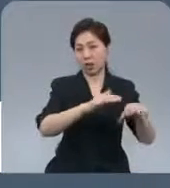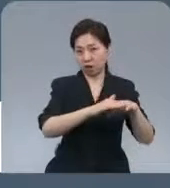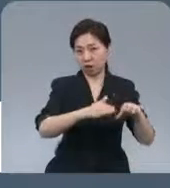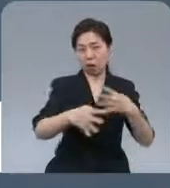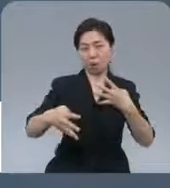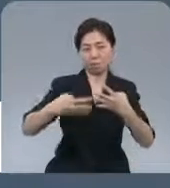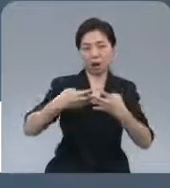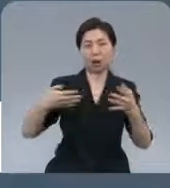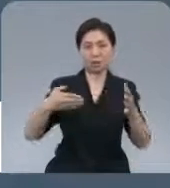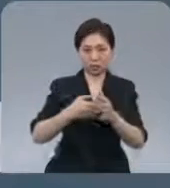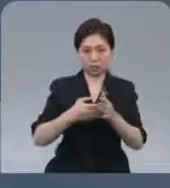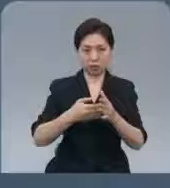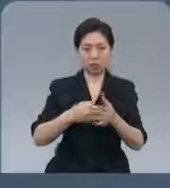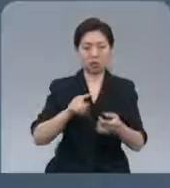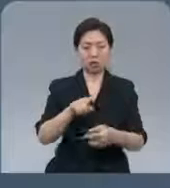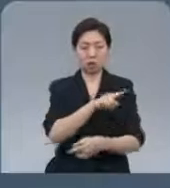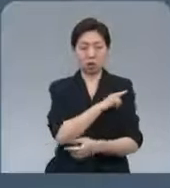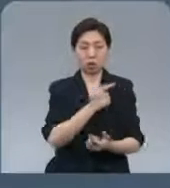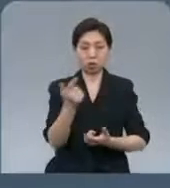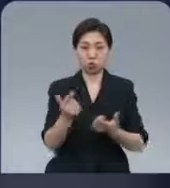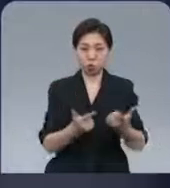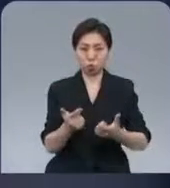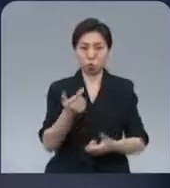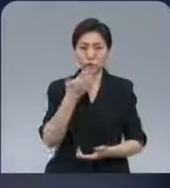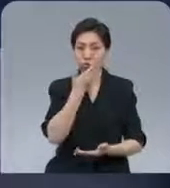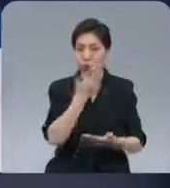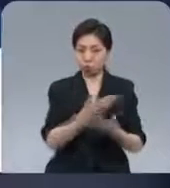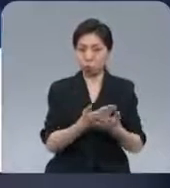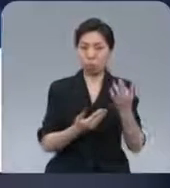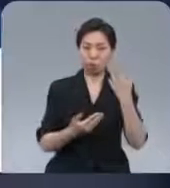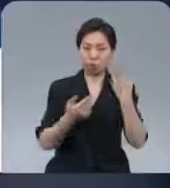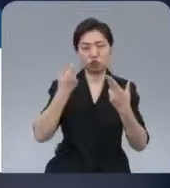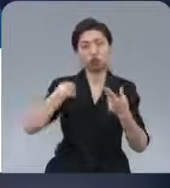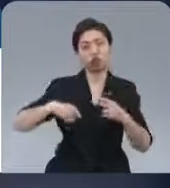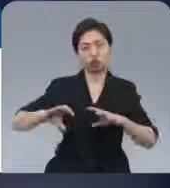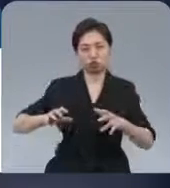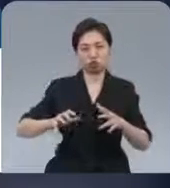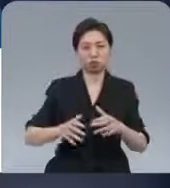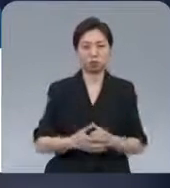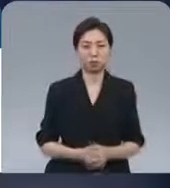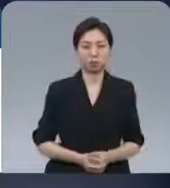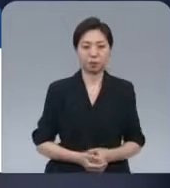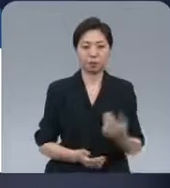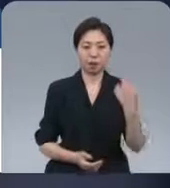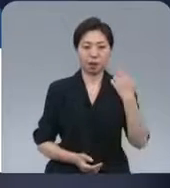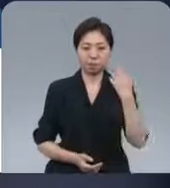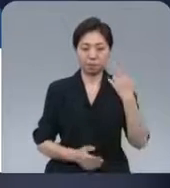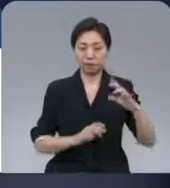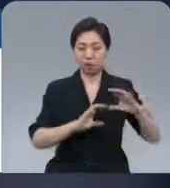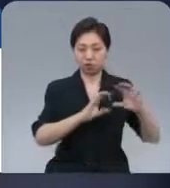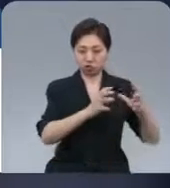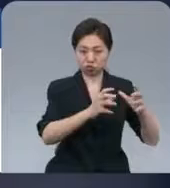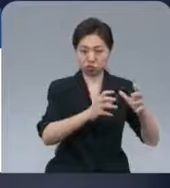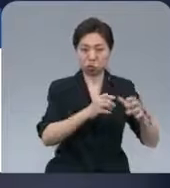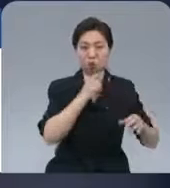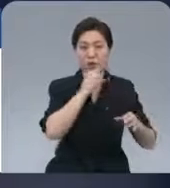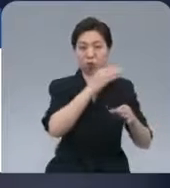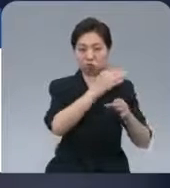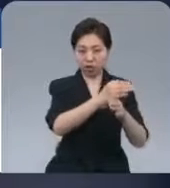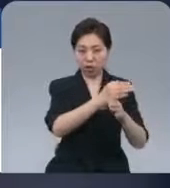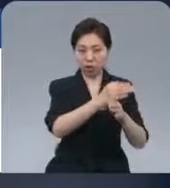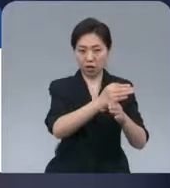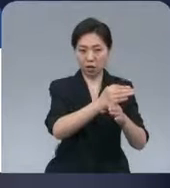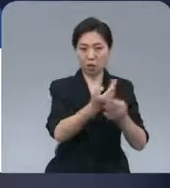не политизировать торгово-экономические вопросы американская сторона должна прекратить злоупотреблять концепции национальной безопасности для